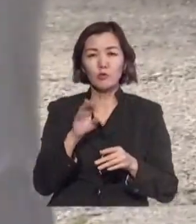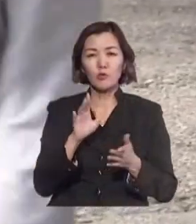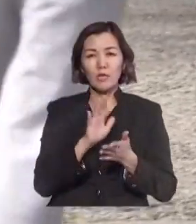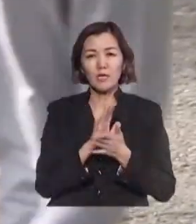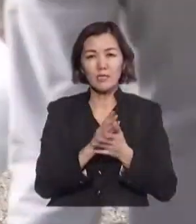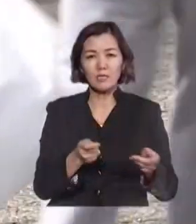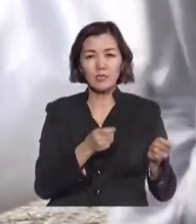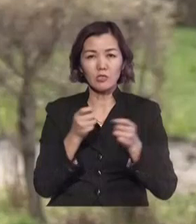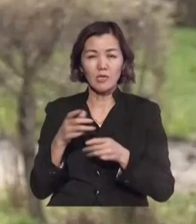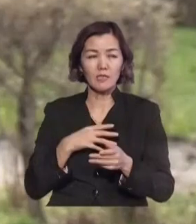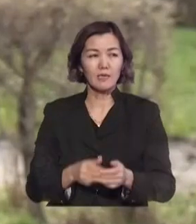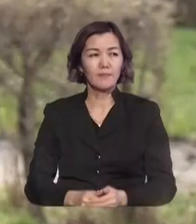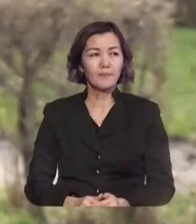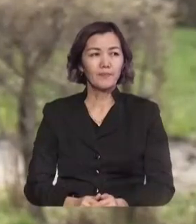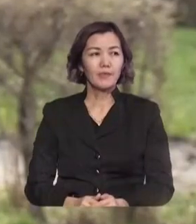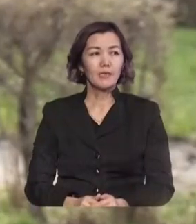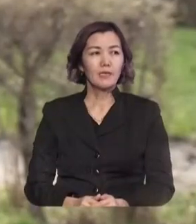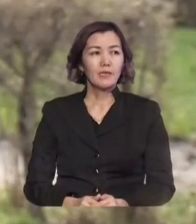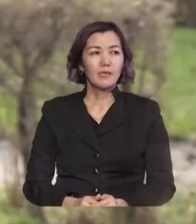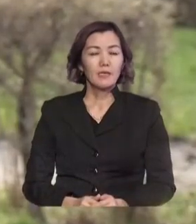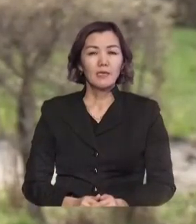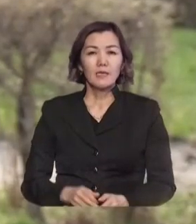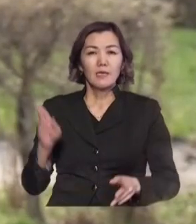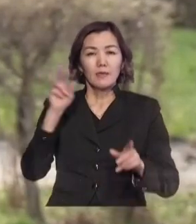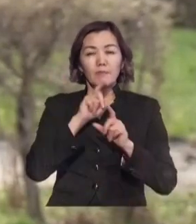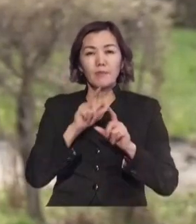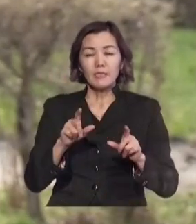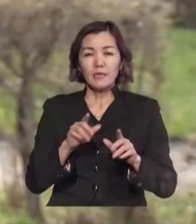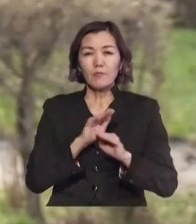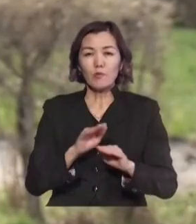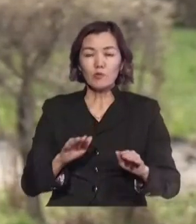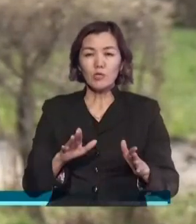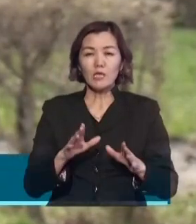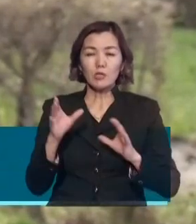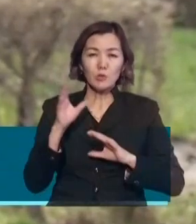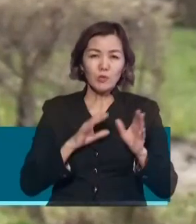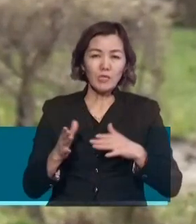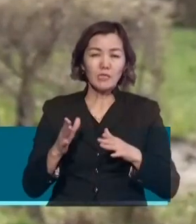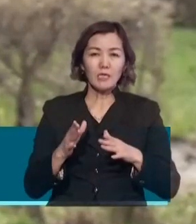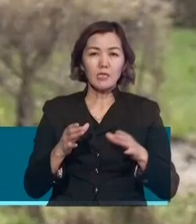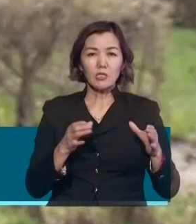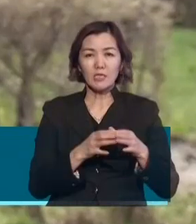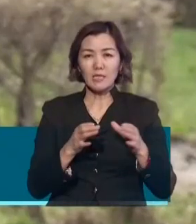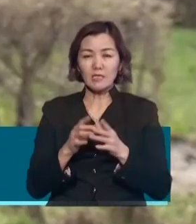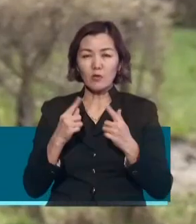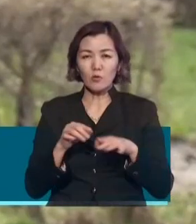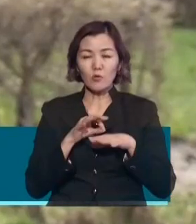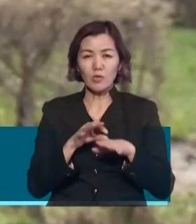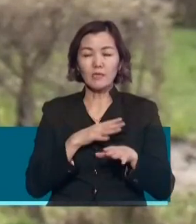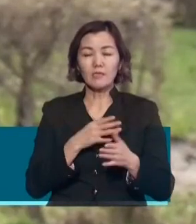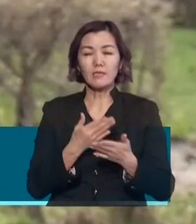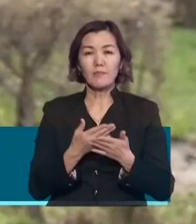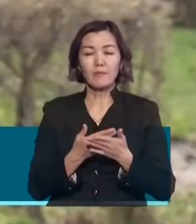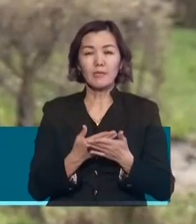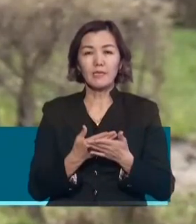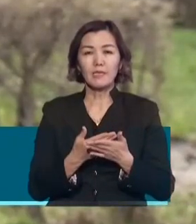қалдық шығарды. Бізде мына мектеп оқушылар арасында, студенттер арасында арнайы жасақтар құрылған. Ол